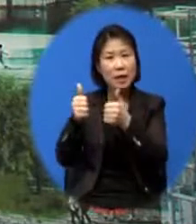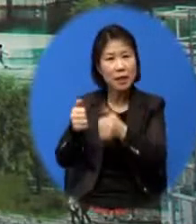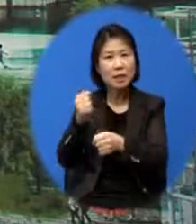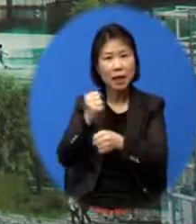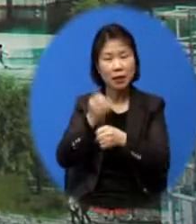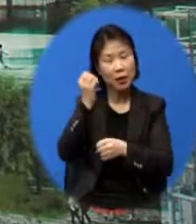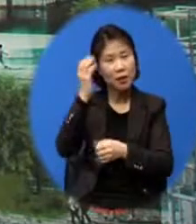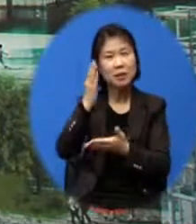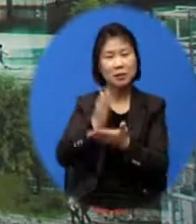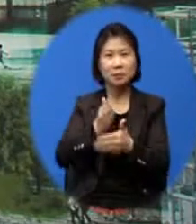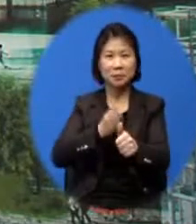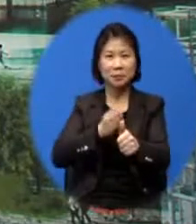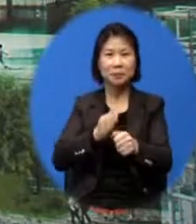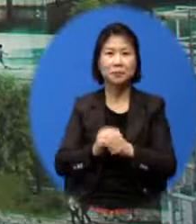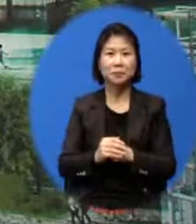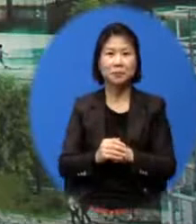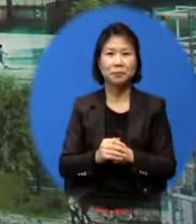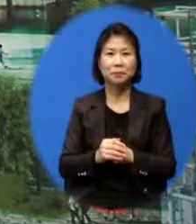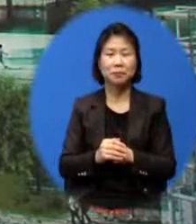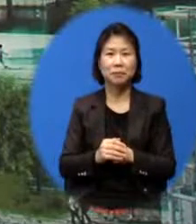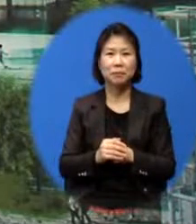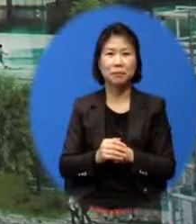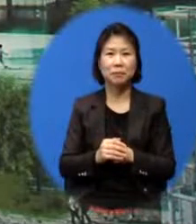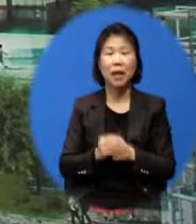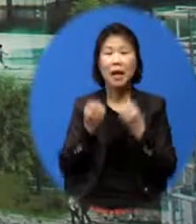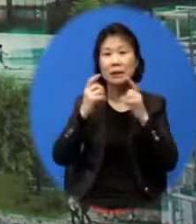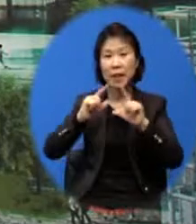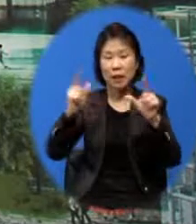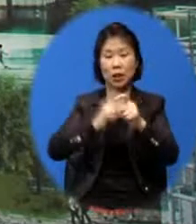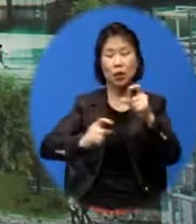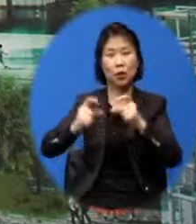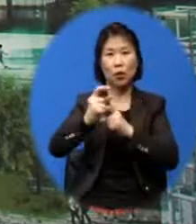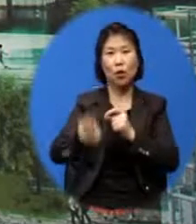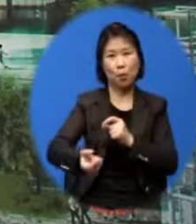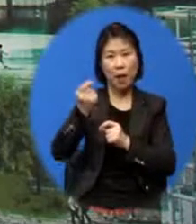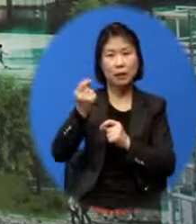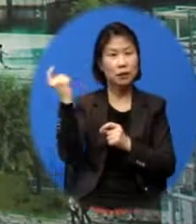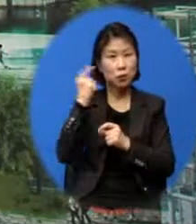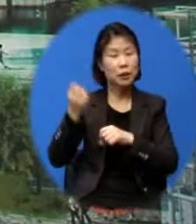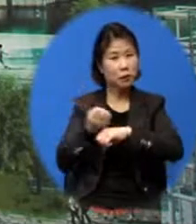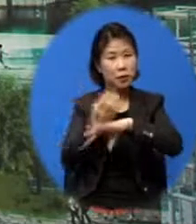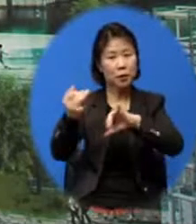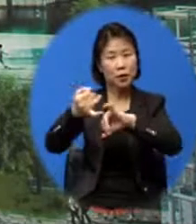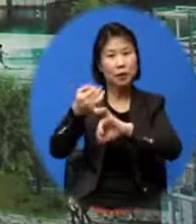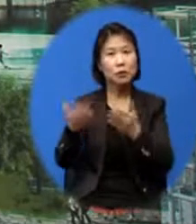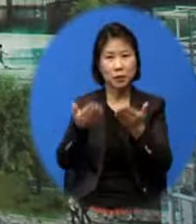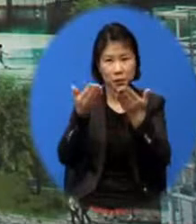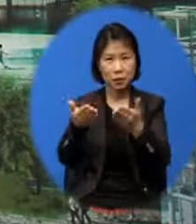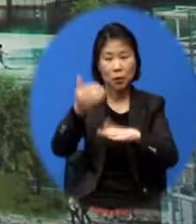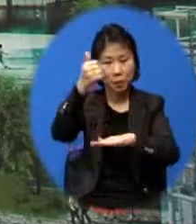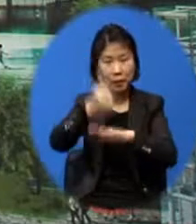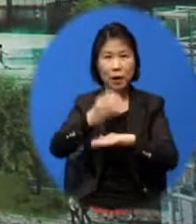것 잊지 않으시기 바랍니다. CNI 주간 뉴스 새해에는 더욱 빠르고 생생한 소식 전해드릴 것을